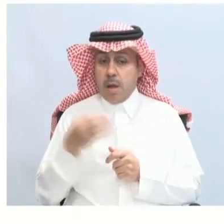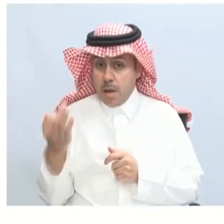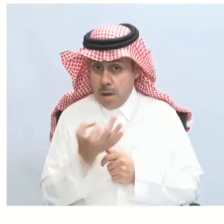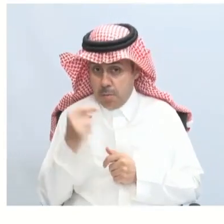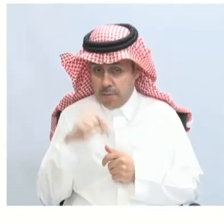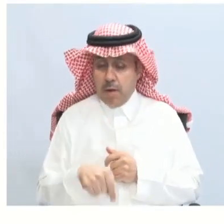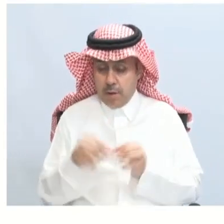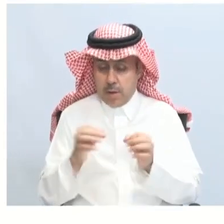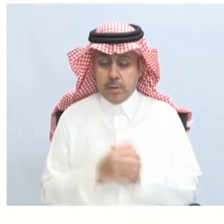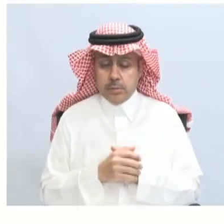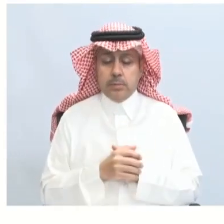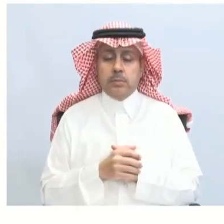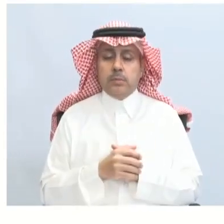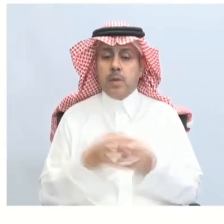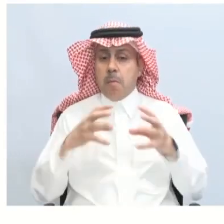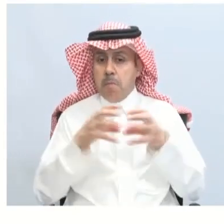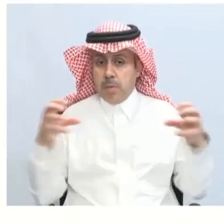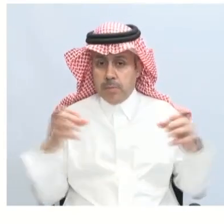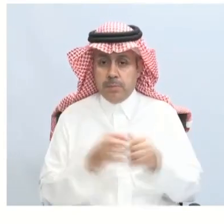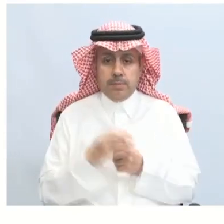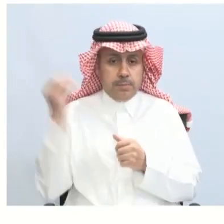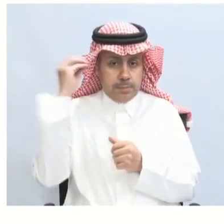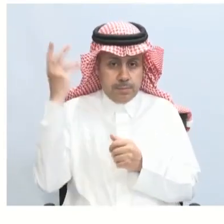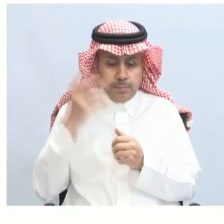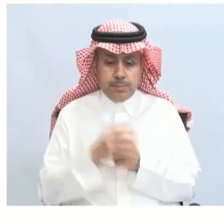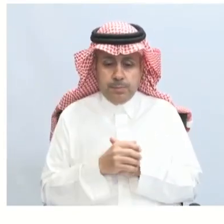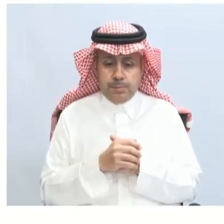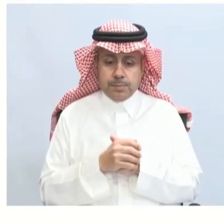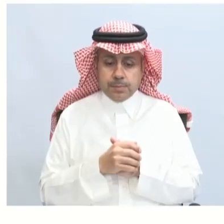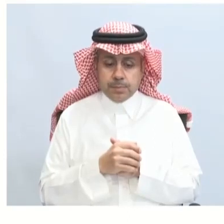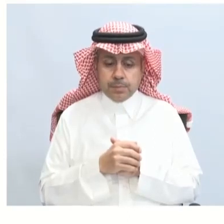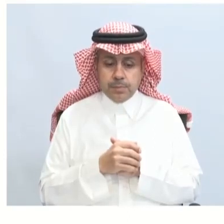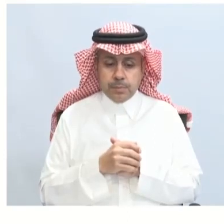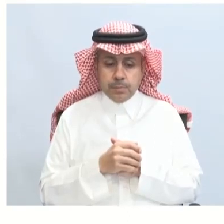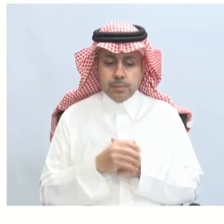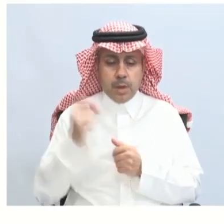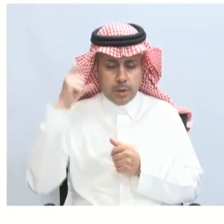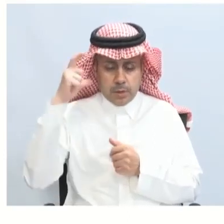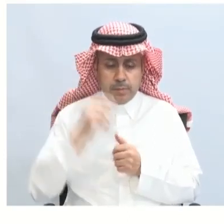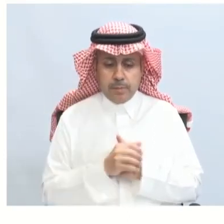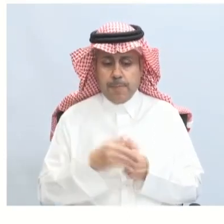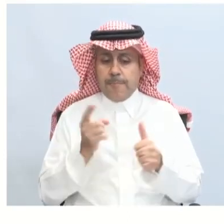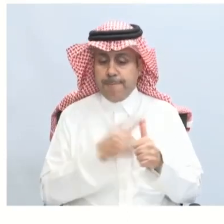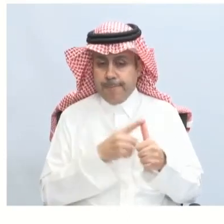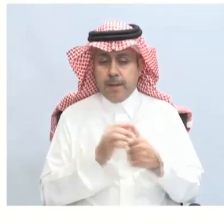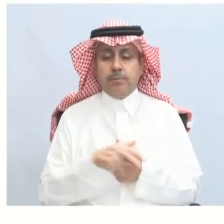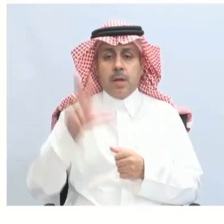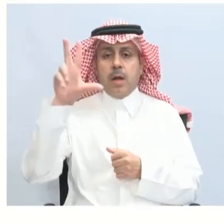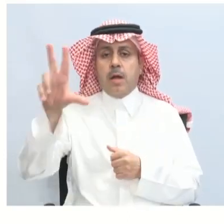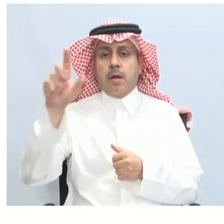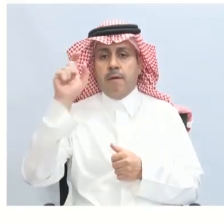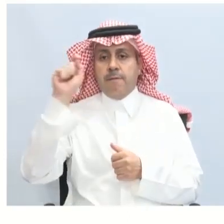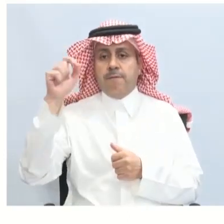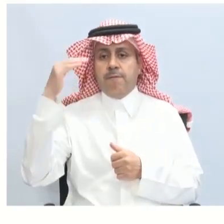هذه الايات البعض قد يشكل معنى عليه معنى هذه الكلمه فالان نريد ان نتعرف عليها الكلمه الاولى الفحشاء